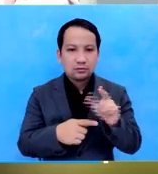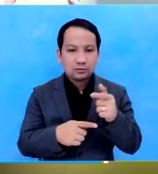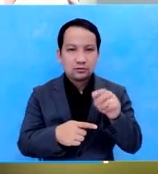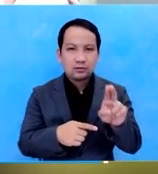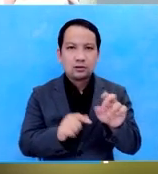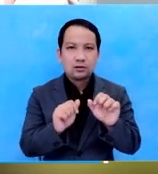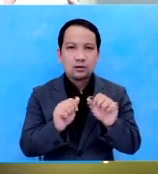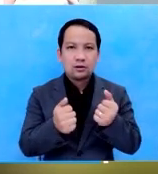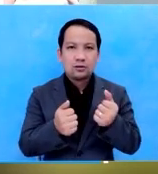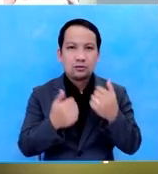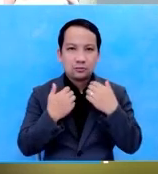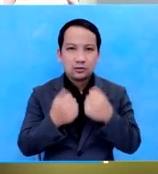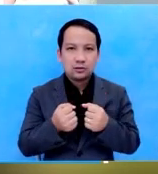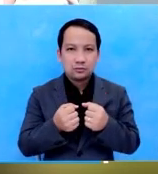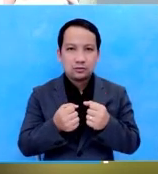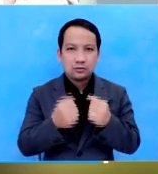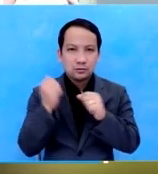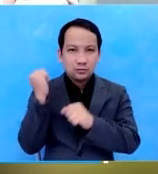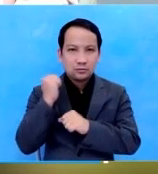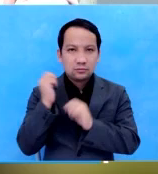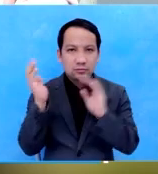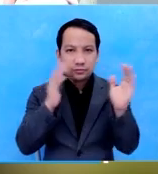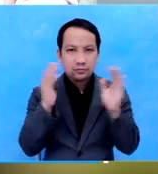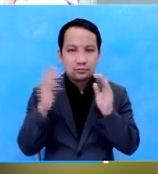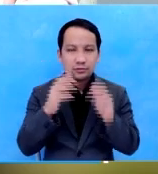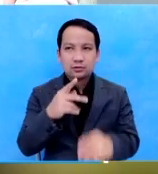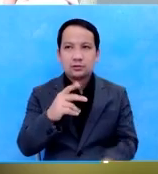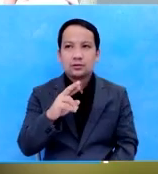ba kalakas ang inaasahan po natin kay bagyong Carding?